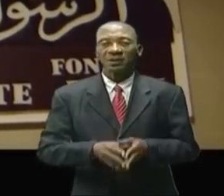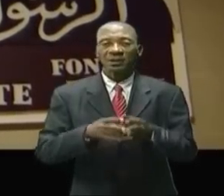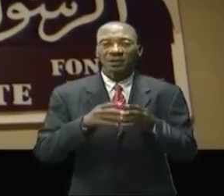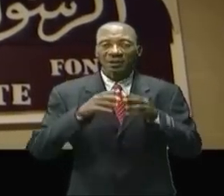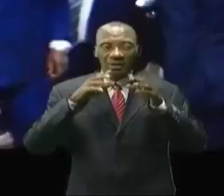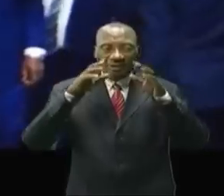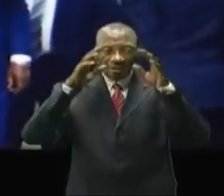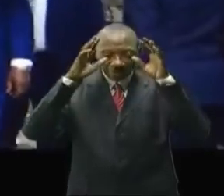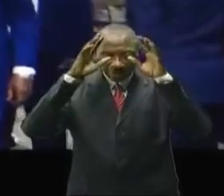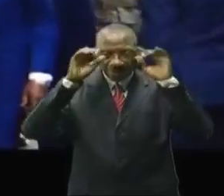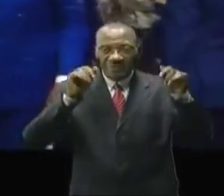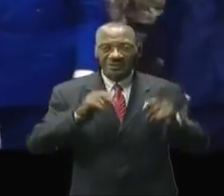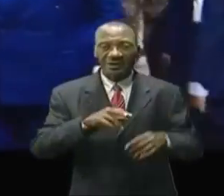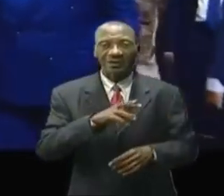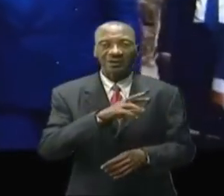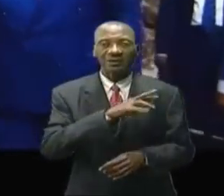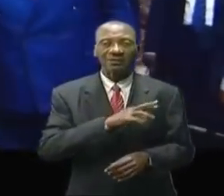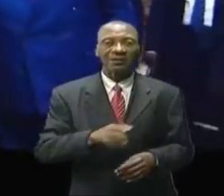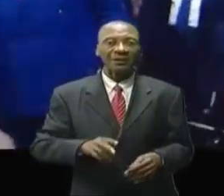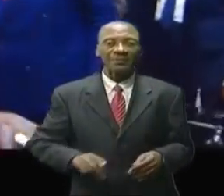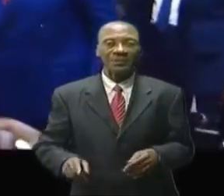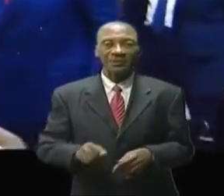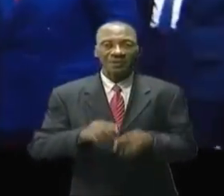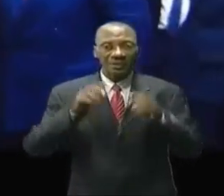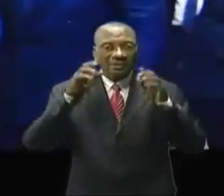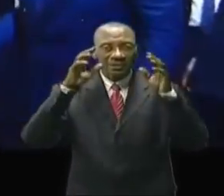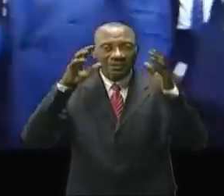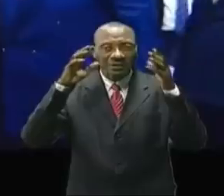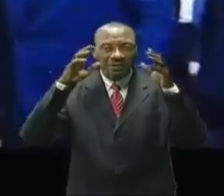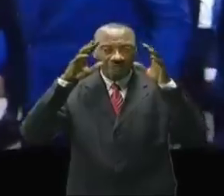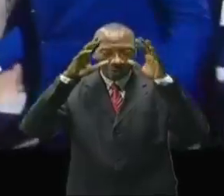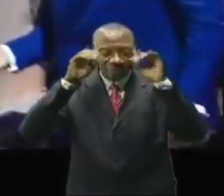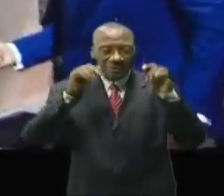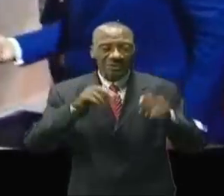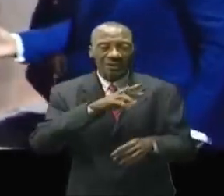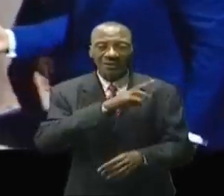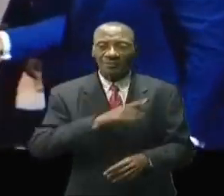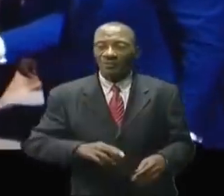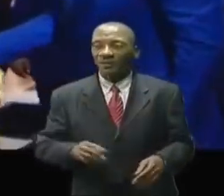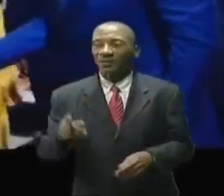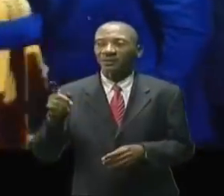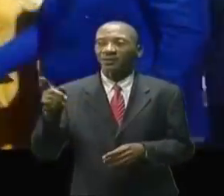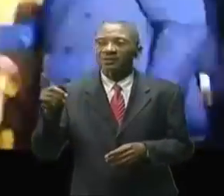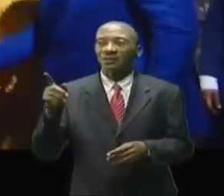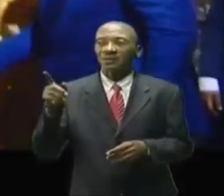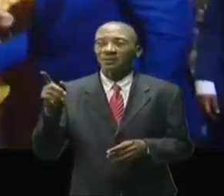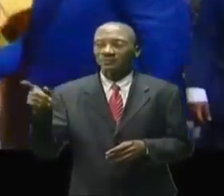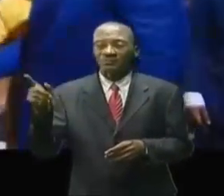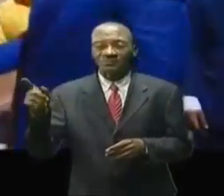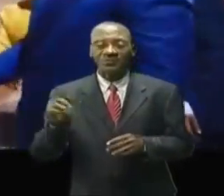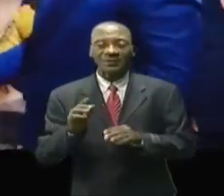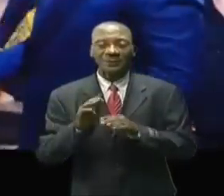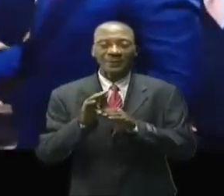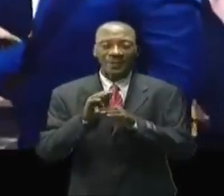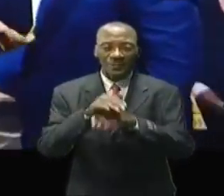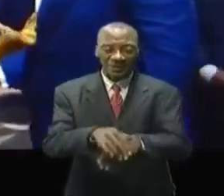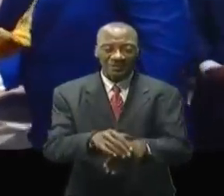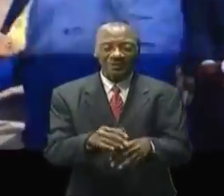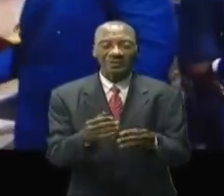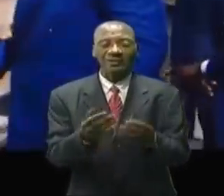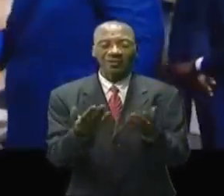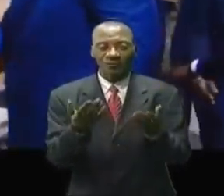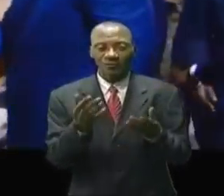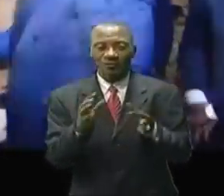début de soirée à la mosquée Rasoul dans la commune de la Gombe. Motif, communier avec la